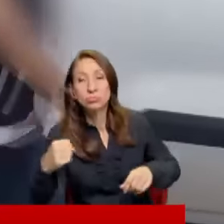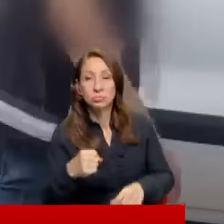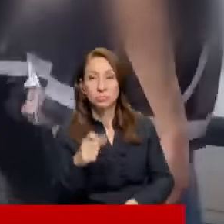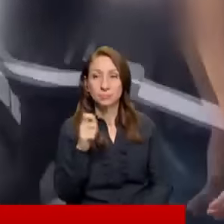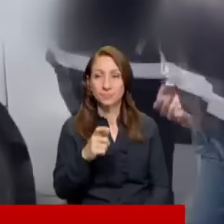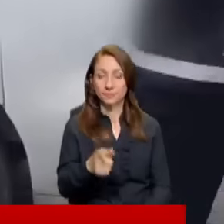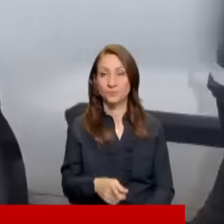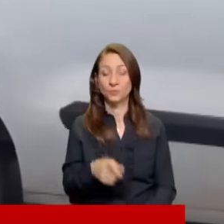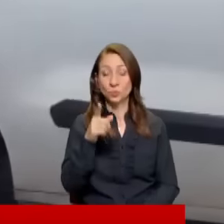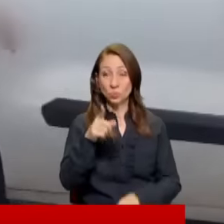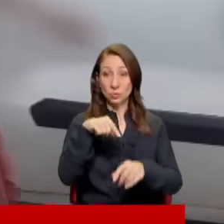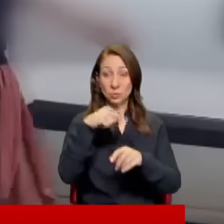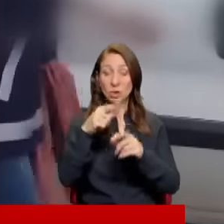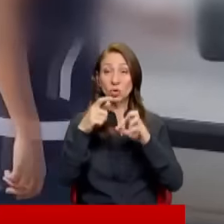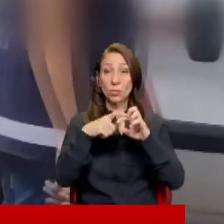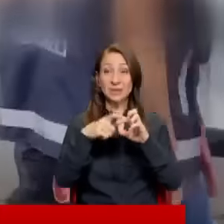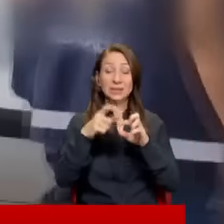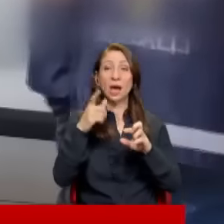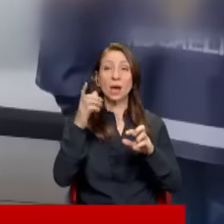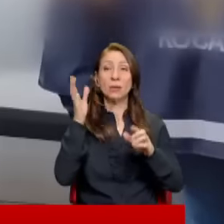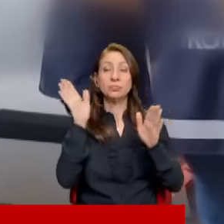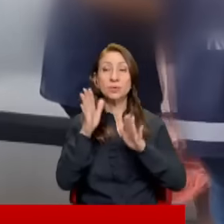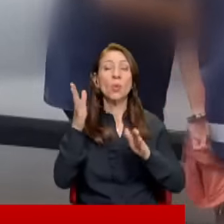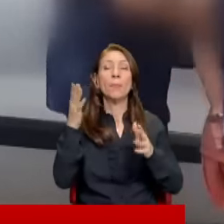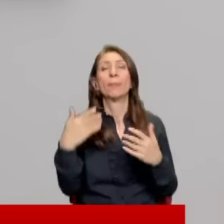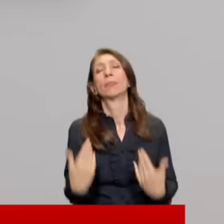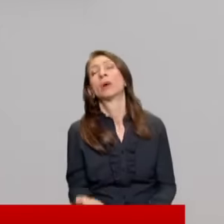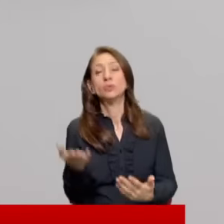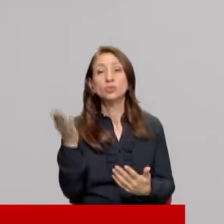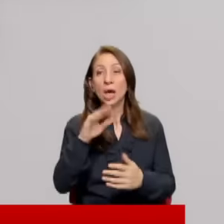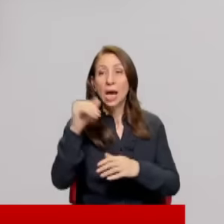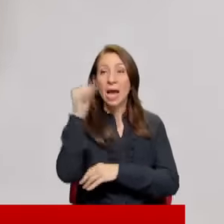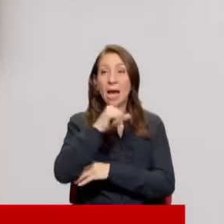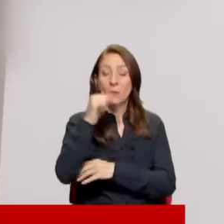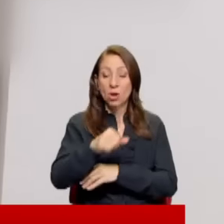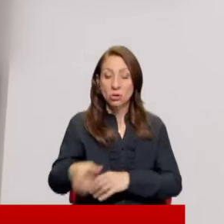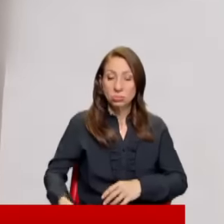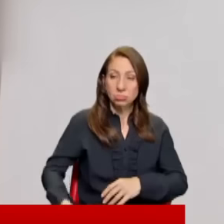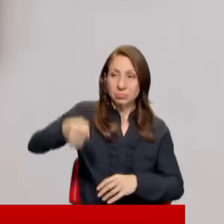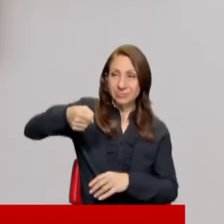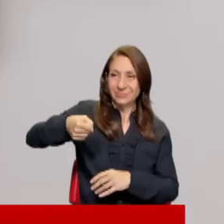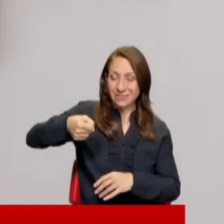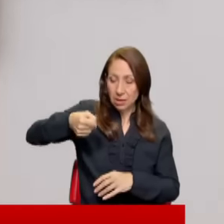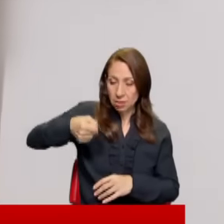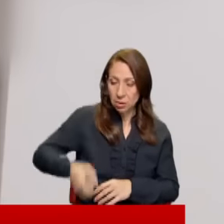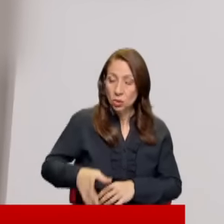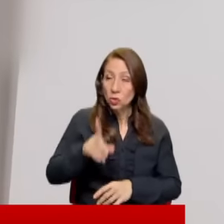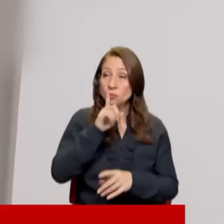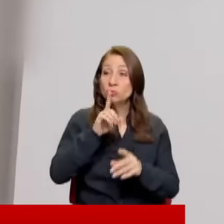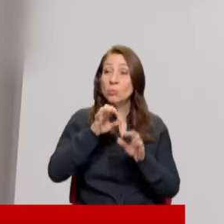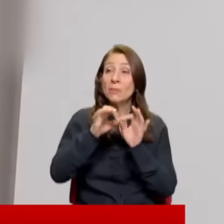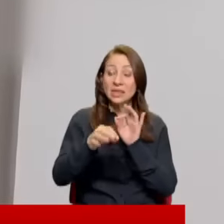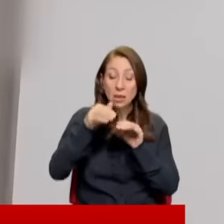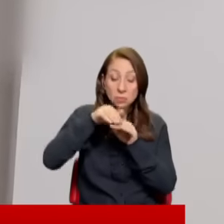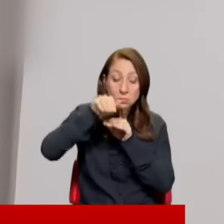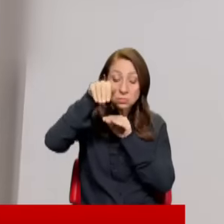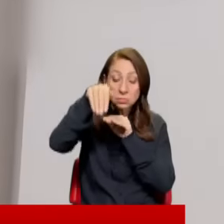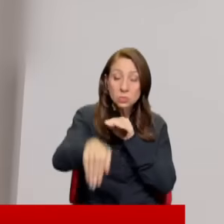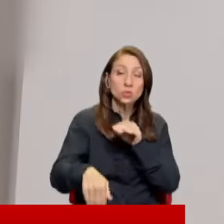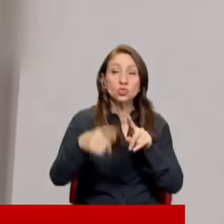olay sırasında Rümeysa'yı darb ederek bayıltan ve daha sonra kamyoneti El frenini indirerek 100 metrelik uçuruma yuvarlayan